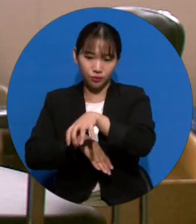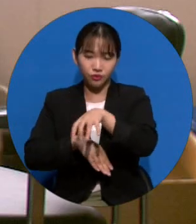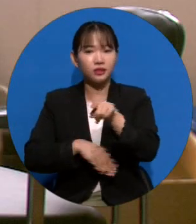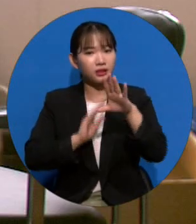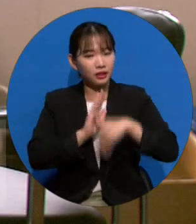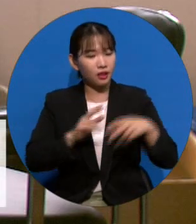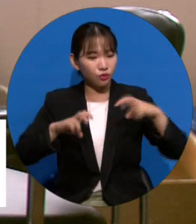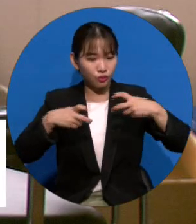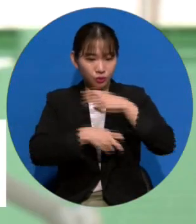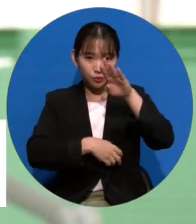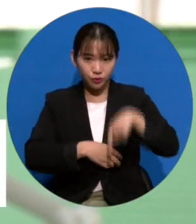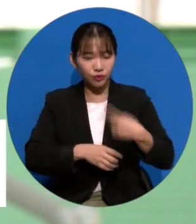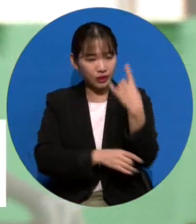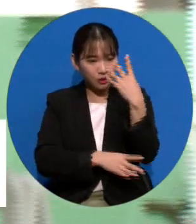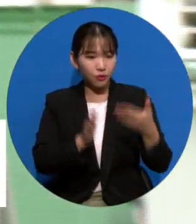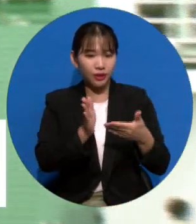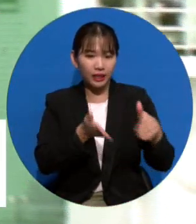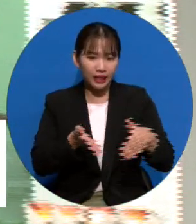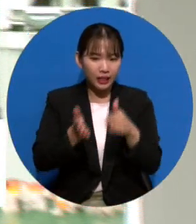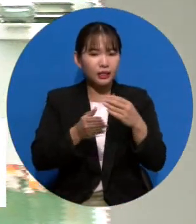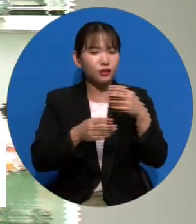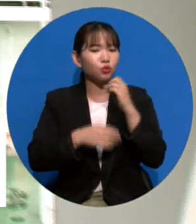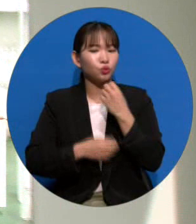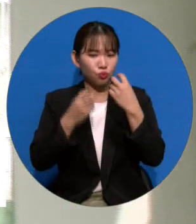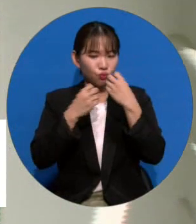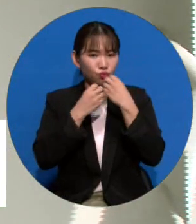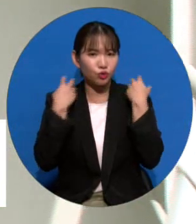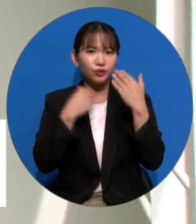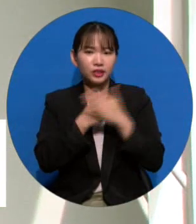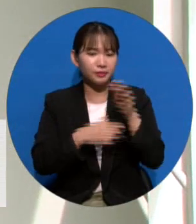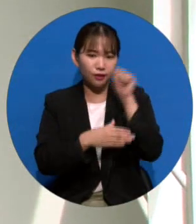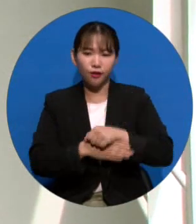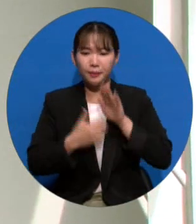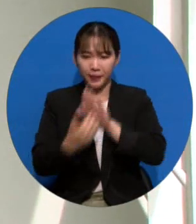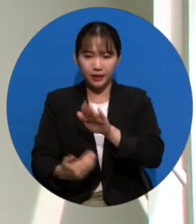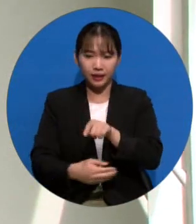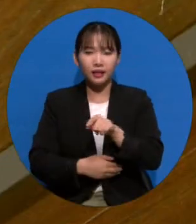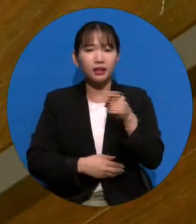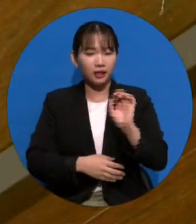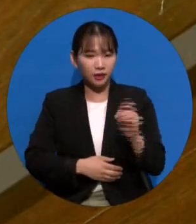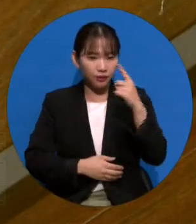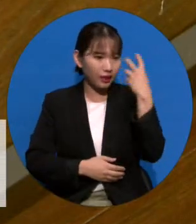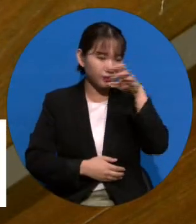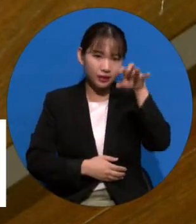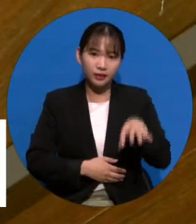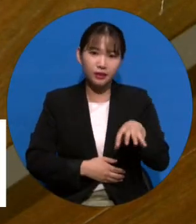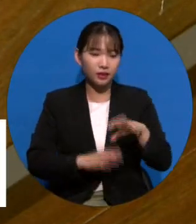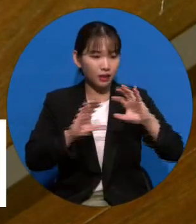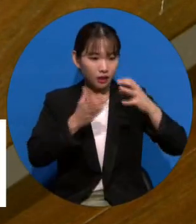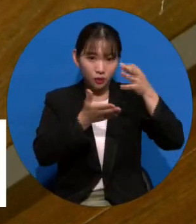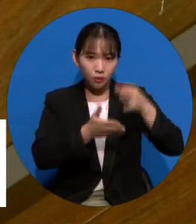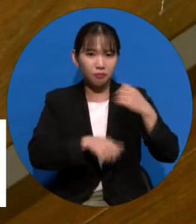당시 국토교통부는 기존 항로와의 중복 등을 이유로 이를 승인하지 않았습니다. 이에 따라 감사원은